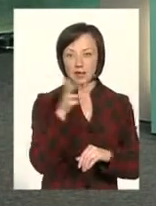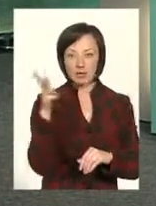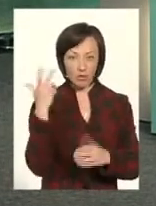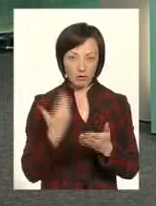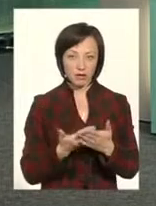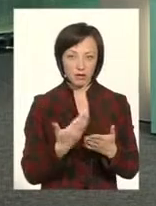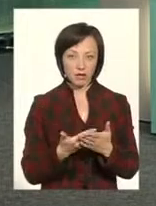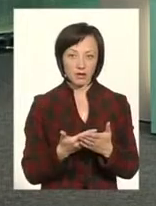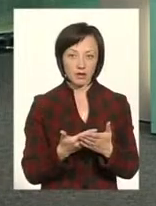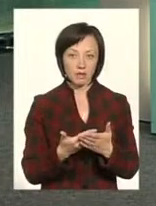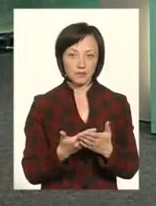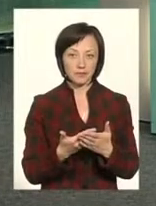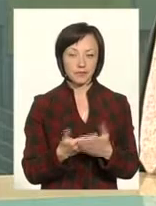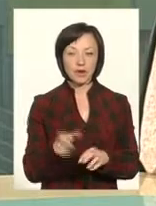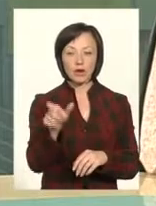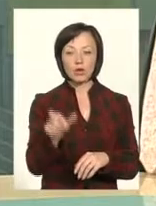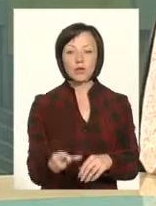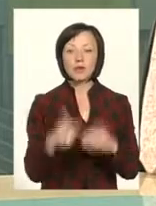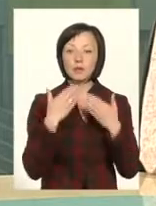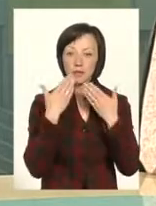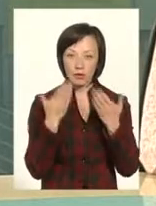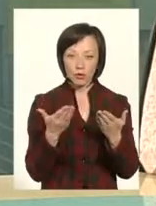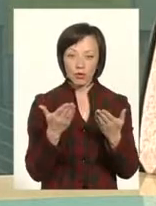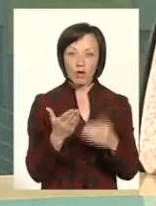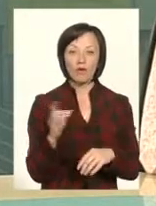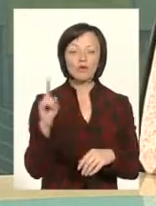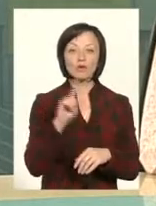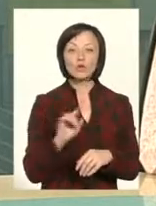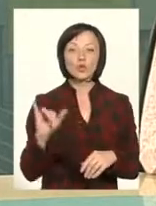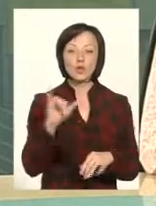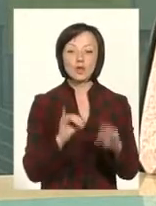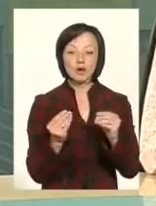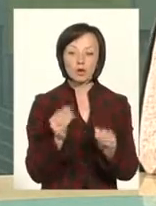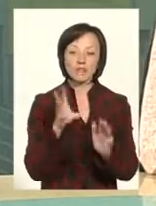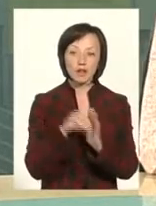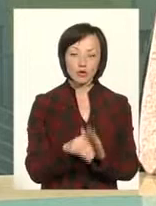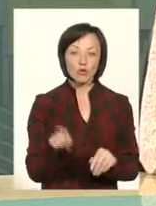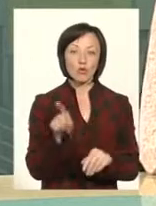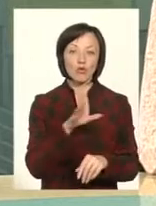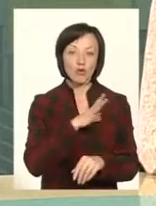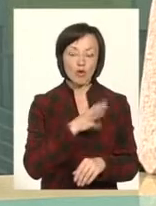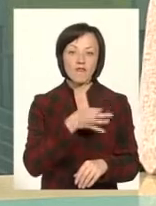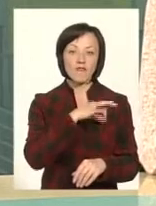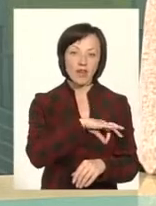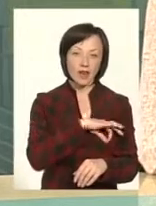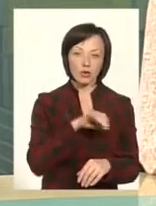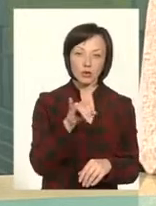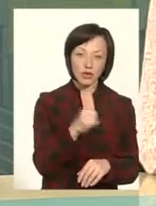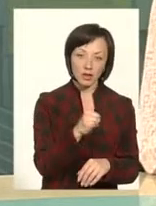тому. Людина запитує, в що інвестувати так, аби було вигідно